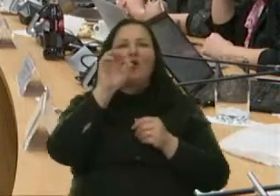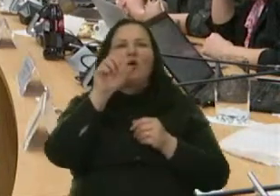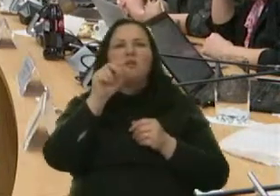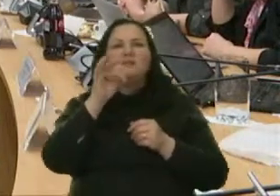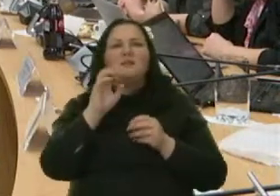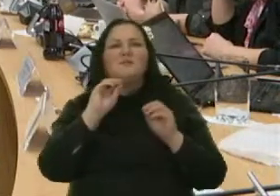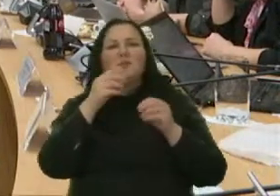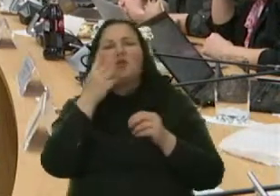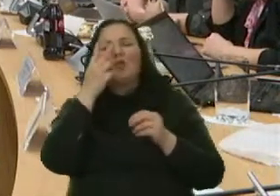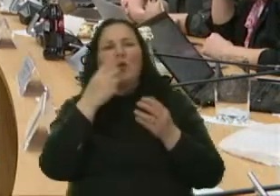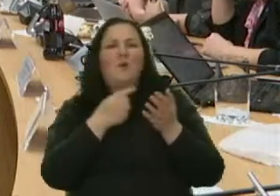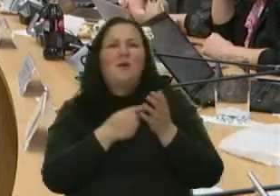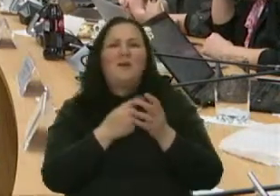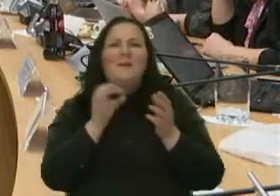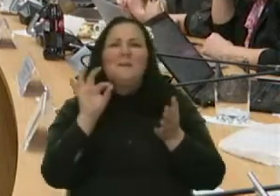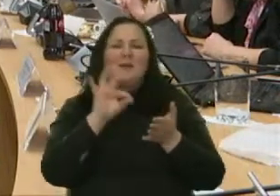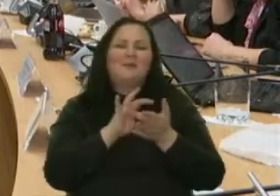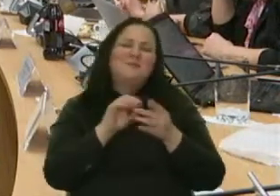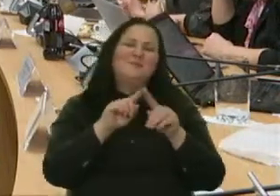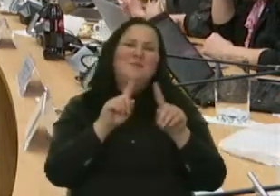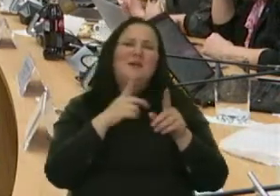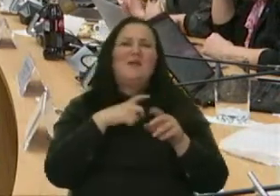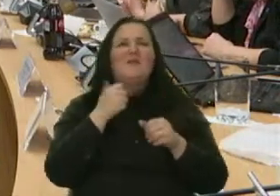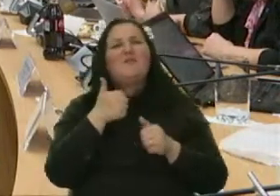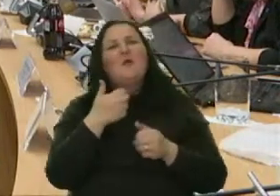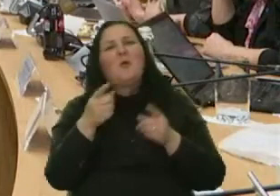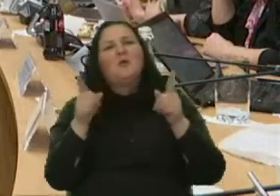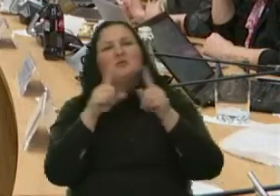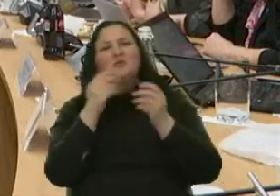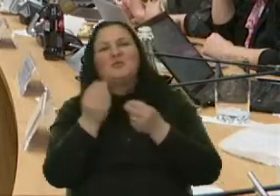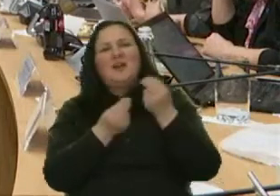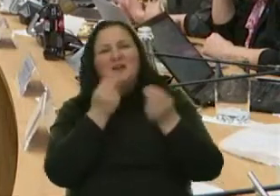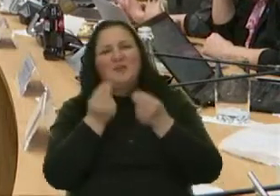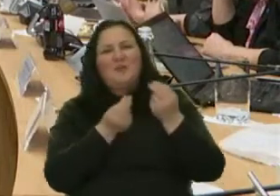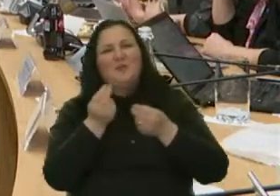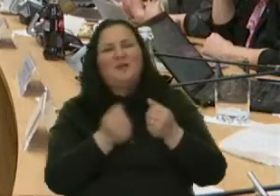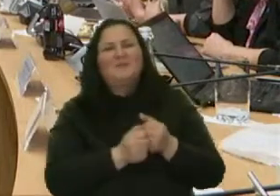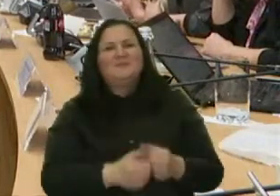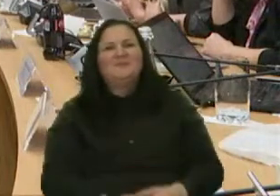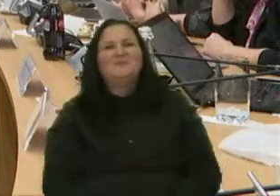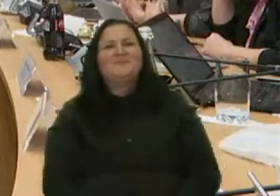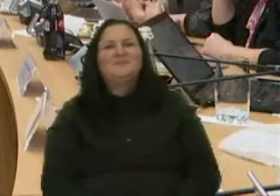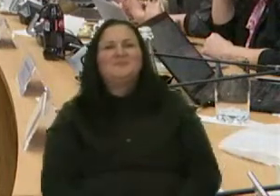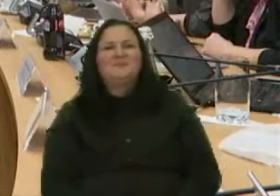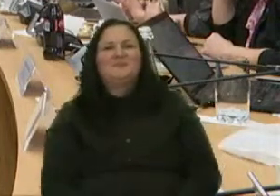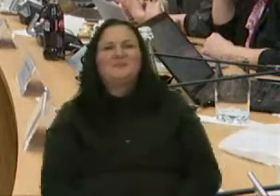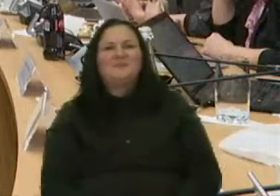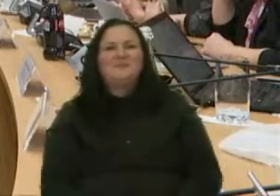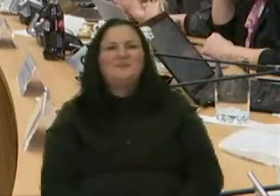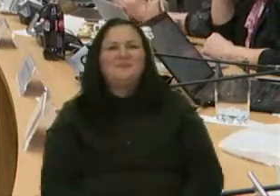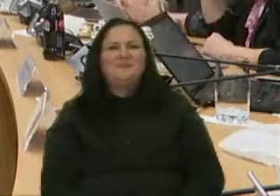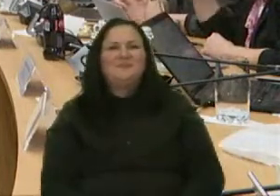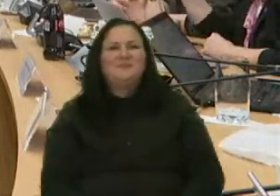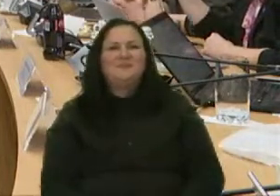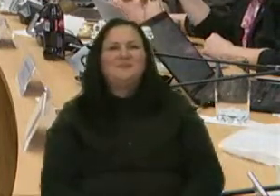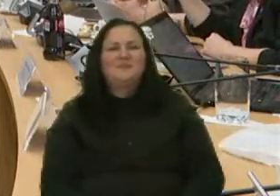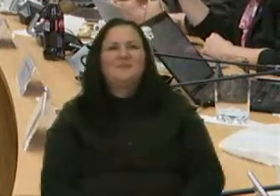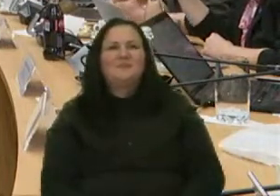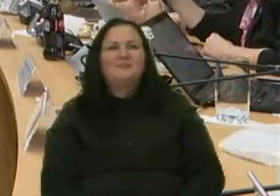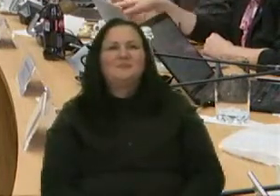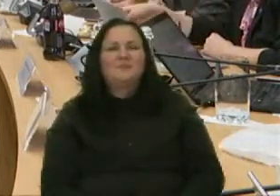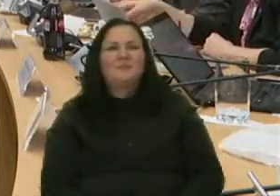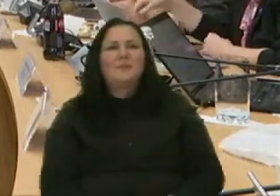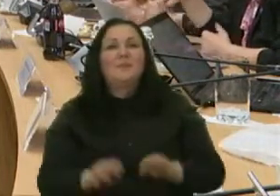Nu am vut să mai destin atmosfera înainte de a o tensiona înapoi vă rog să cită am vrut să spun asta